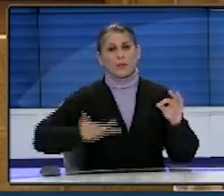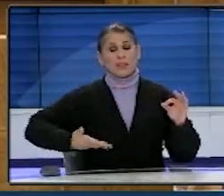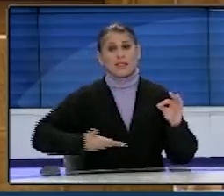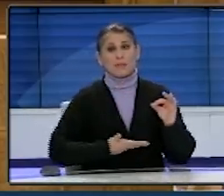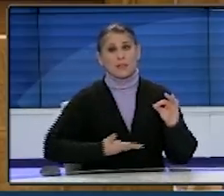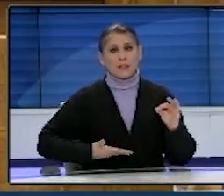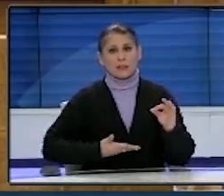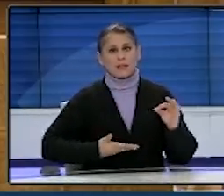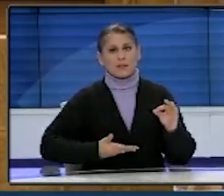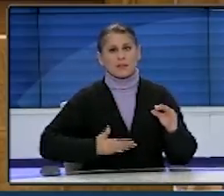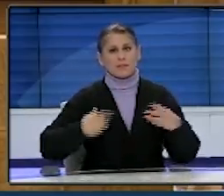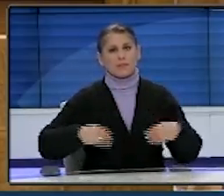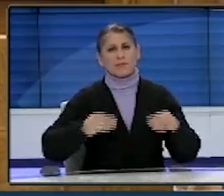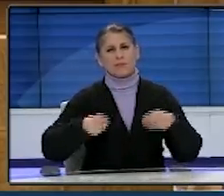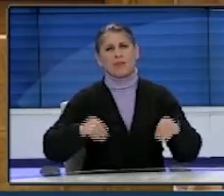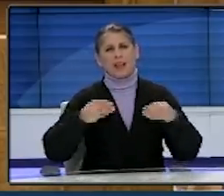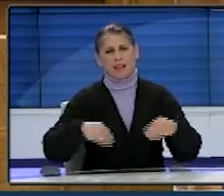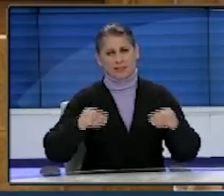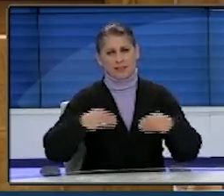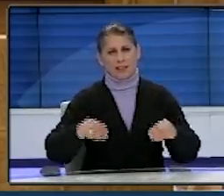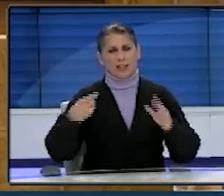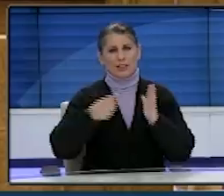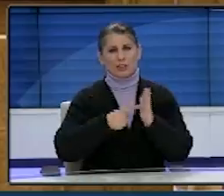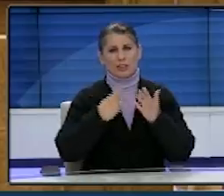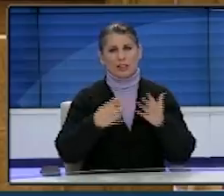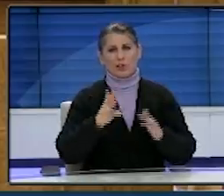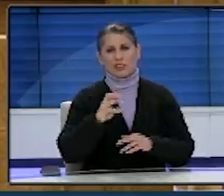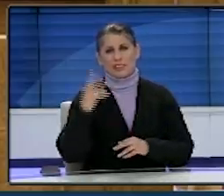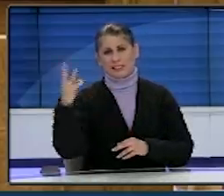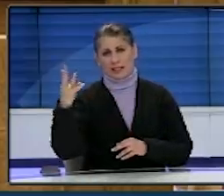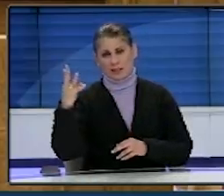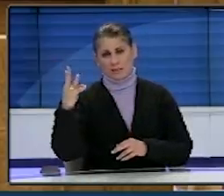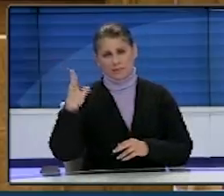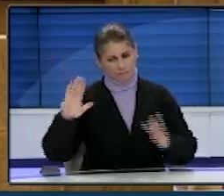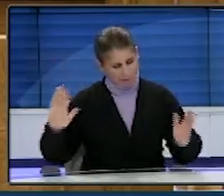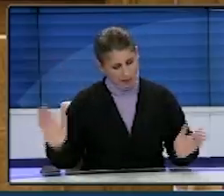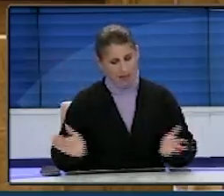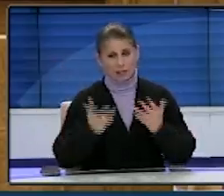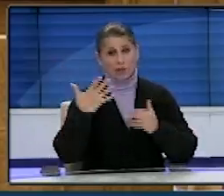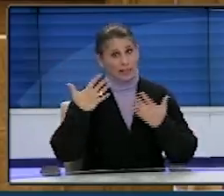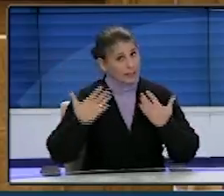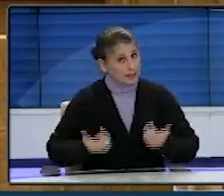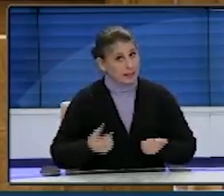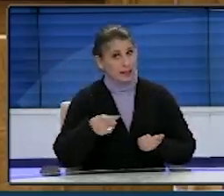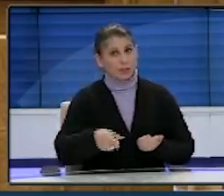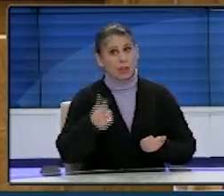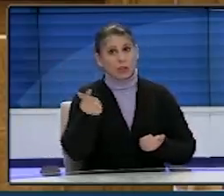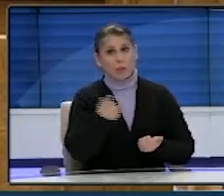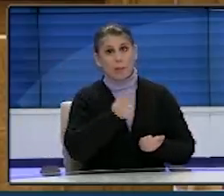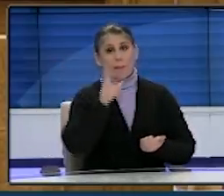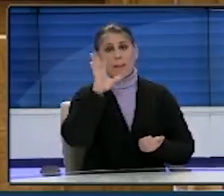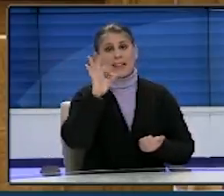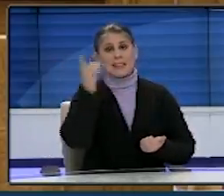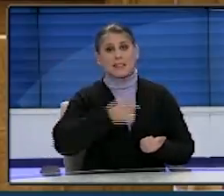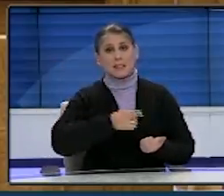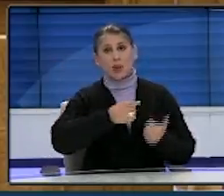που ξεφουρνίζεται αναφερόμενοι στο 1933. Αλλά έστω, ας πούμε κι αν είναι τα μισά από αυτά που